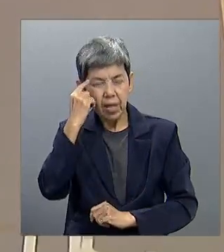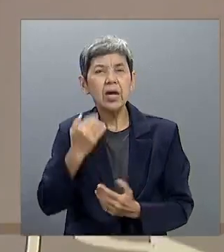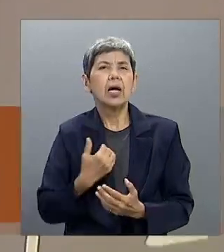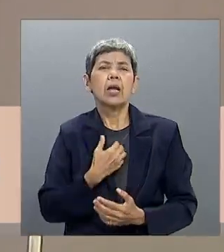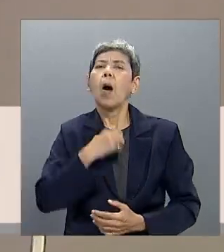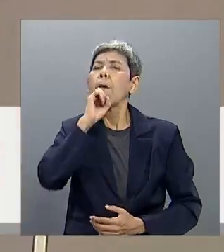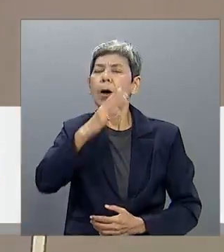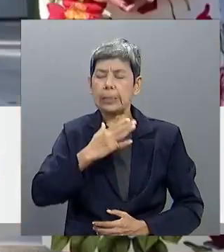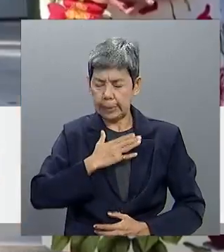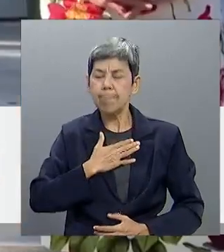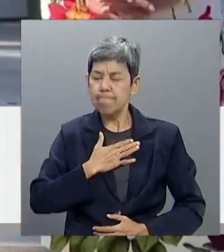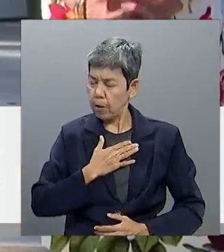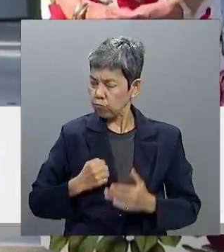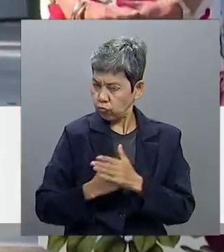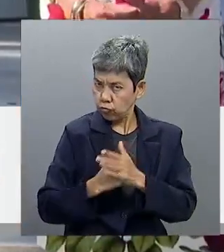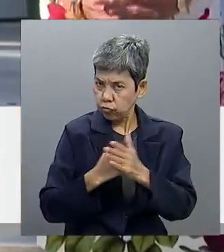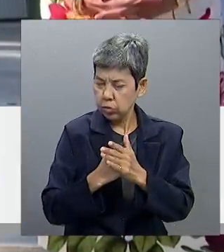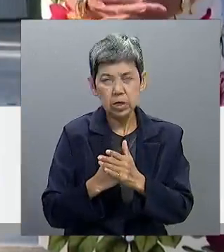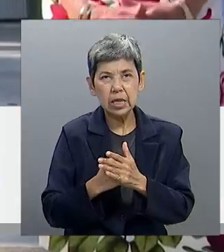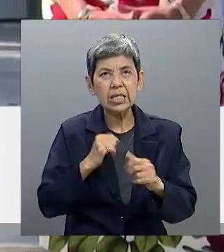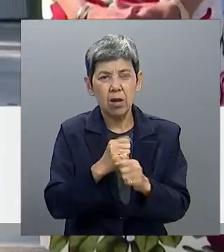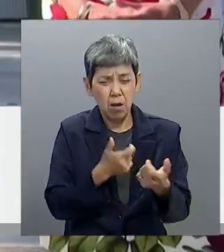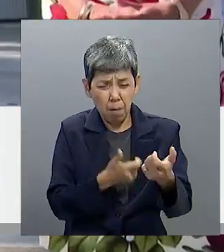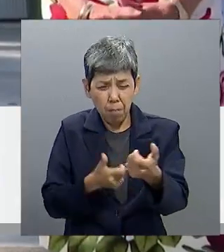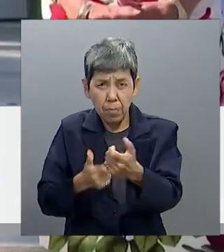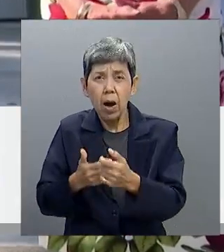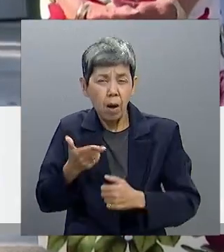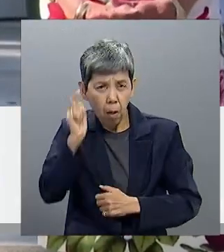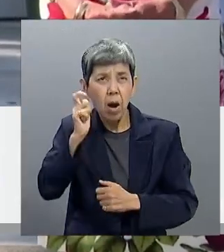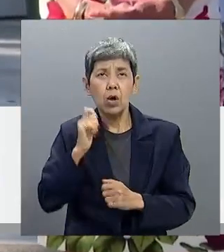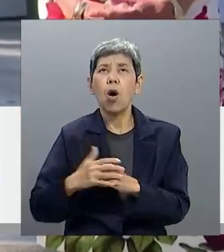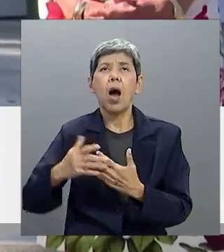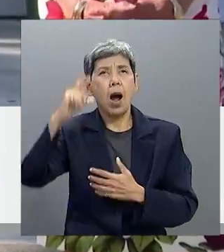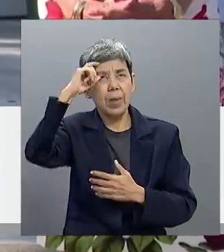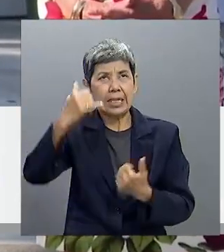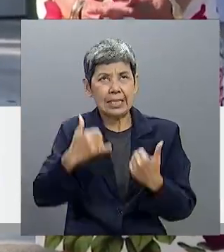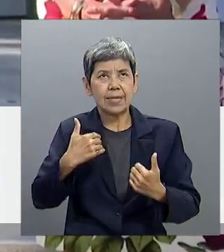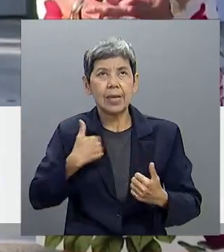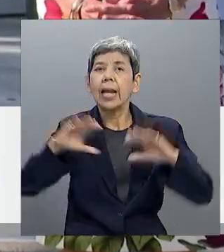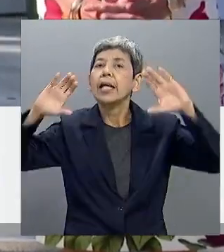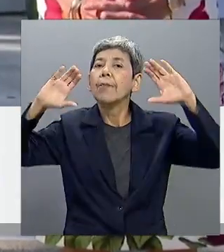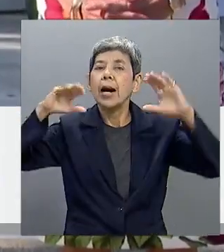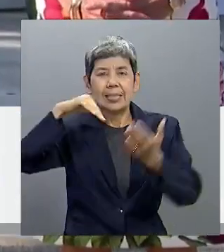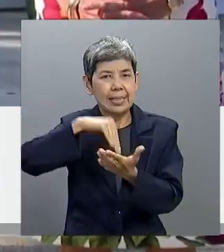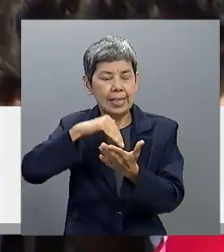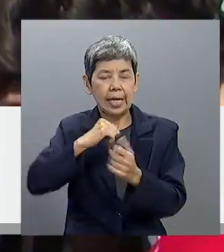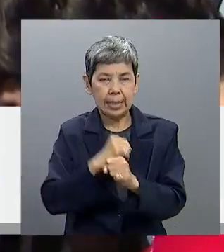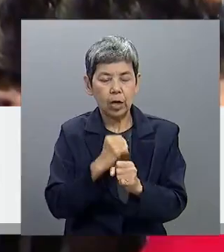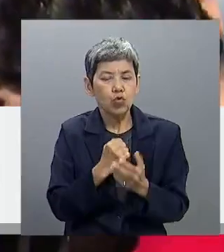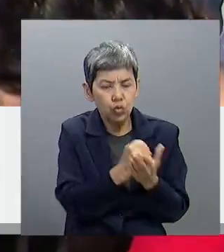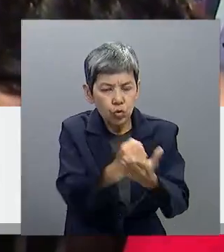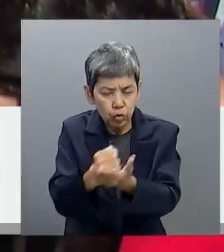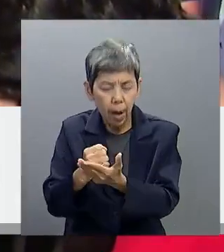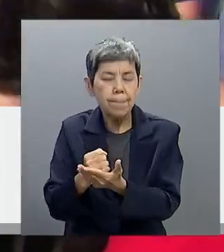ว่าจะต่อสู้กับปัญหาความรุนแรงจากอาวุธปืนในประเทศต่อไปโดยระบุด้วยว่ารัฐบาลกลางเสนอจัดส่งความช่วยเหลืออย่างเต็มที่